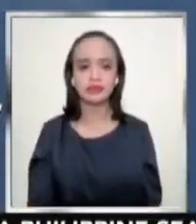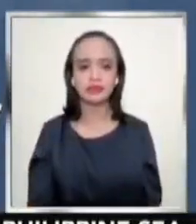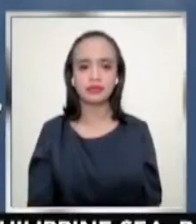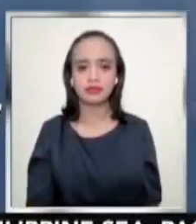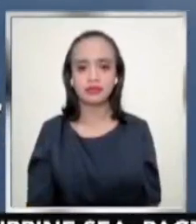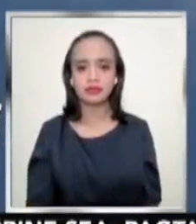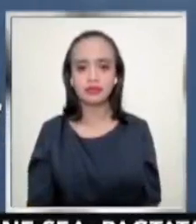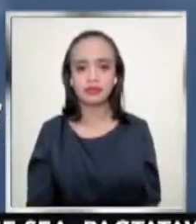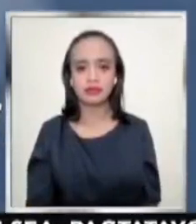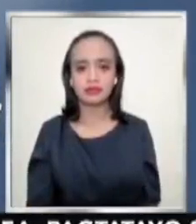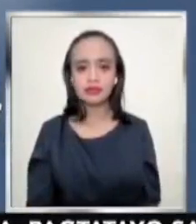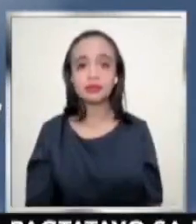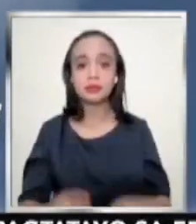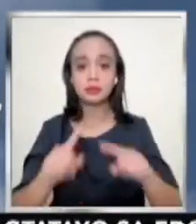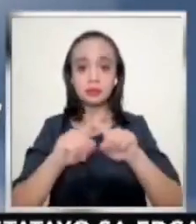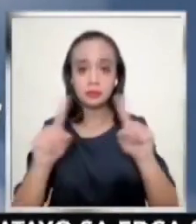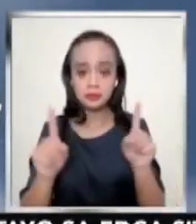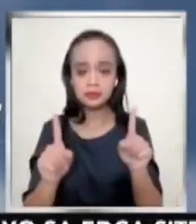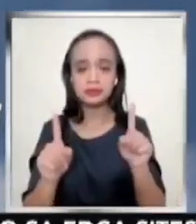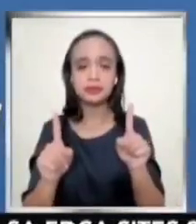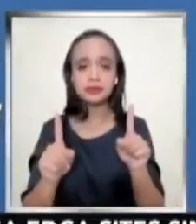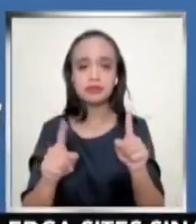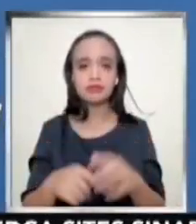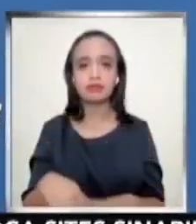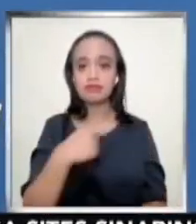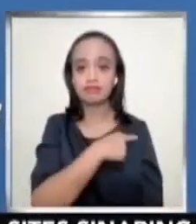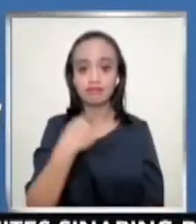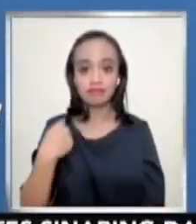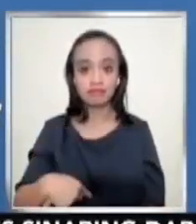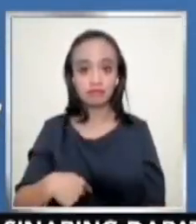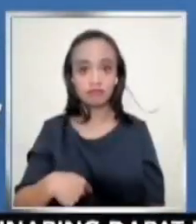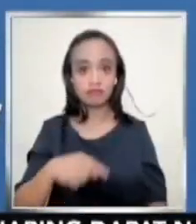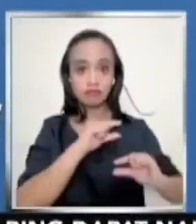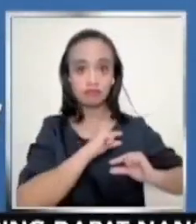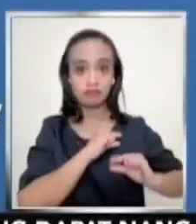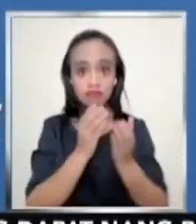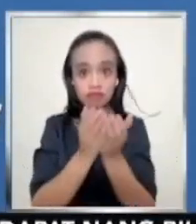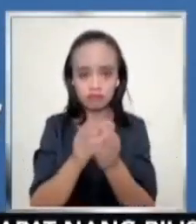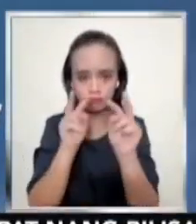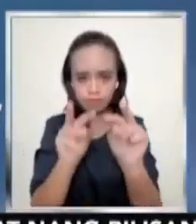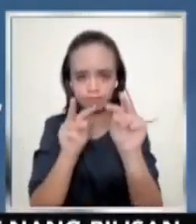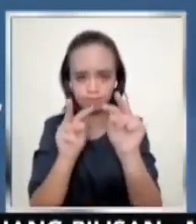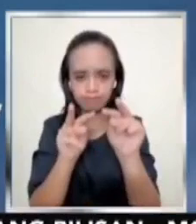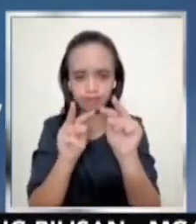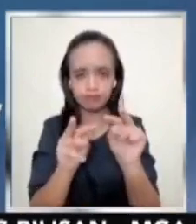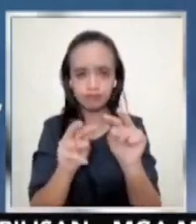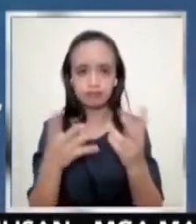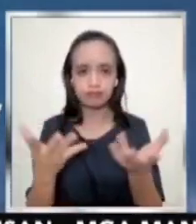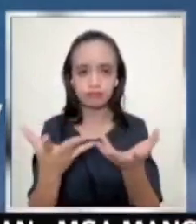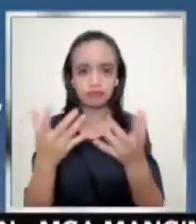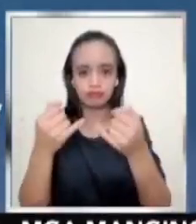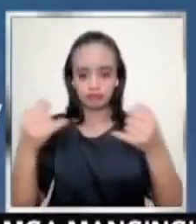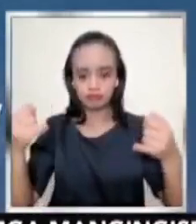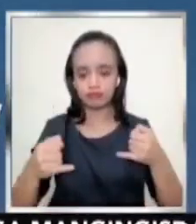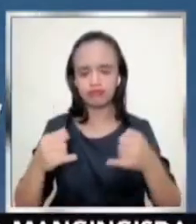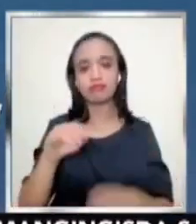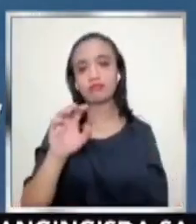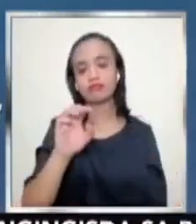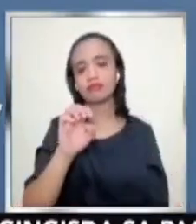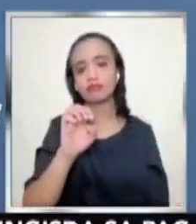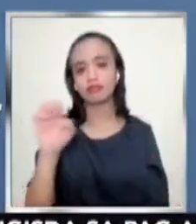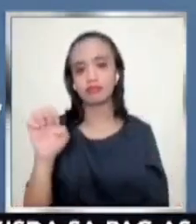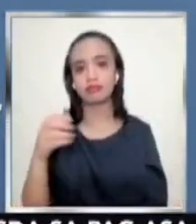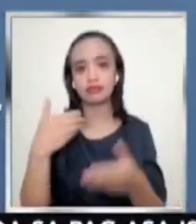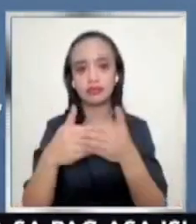pero patuloy raw nagbabantay ang Chinese coast guard at milicia ships sa mga bahura sa kanluran ng pag-asa na malapit sa artificial